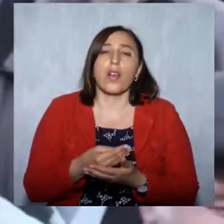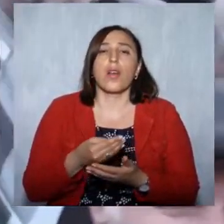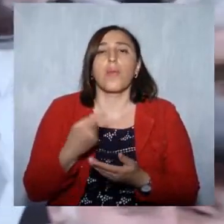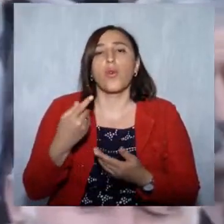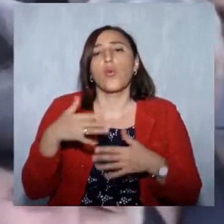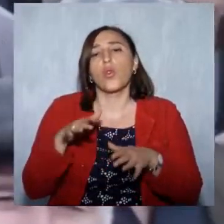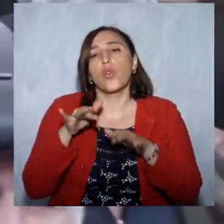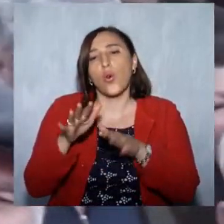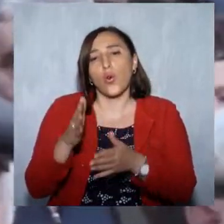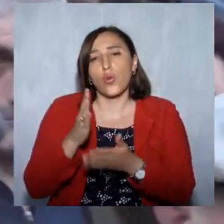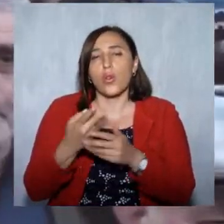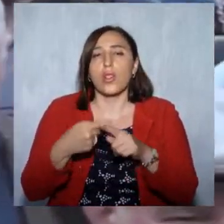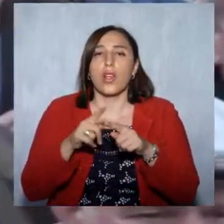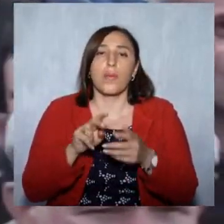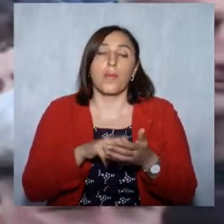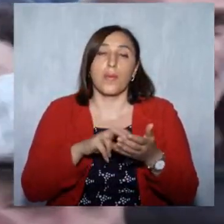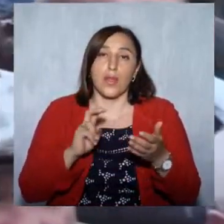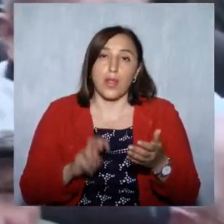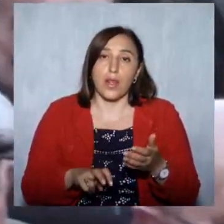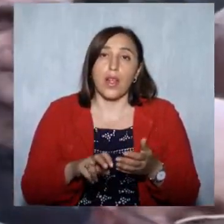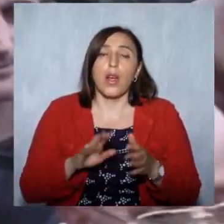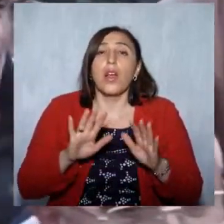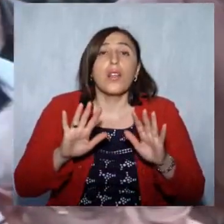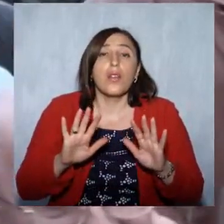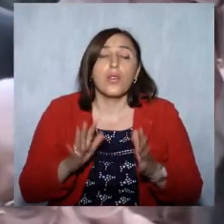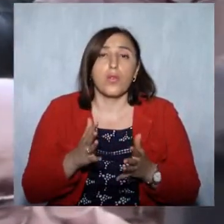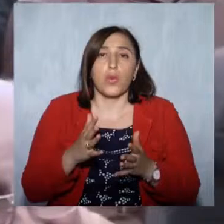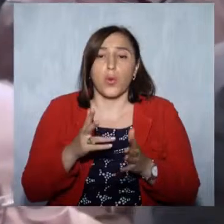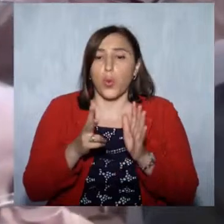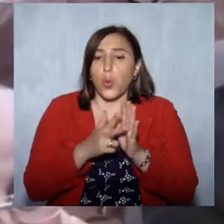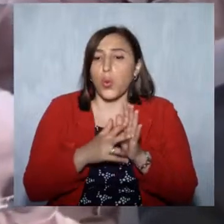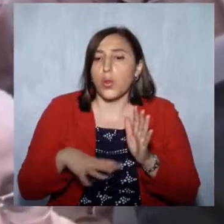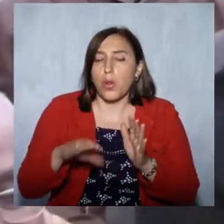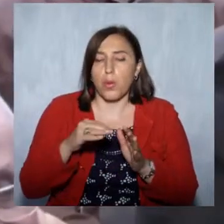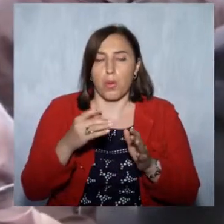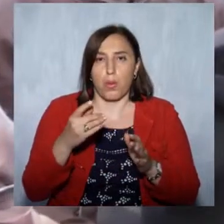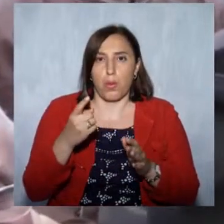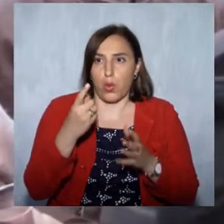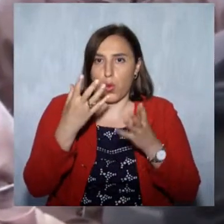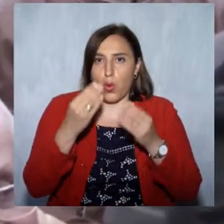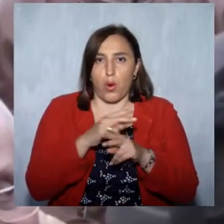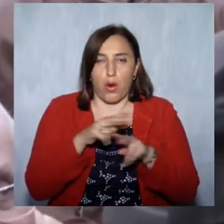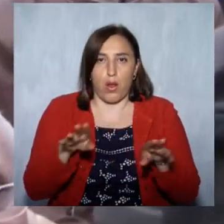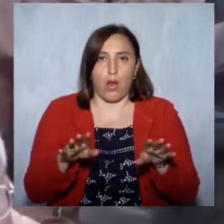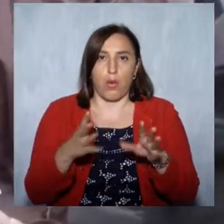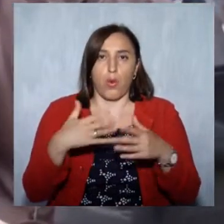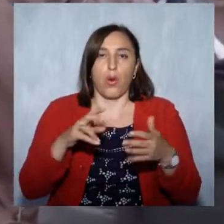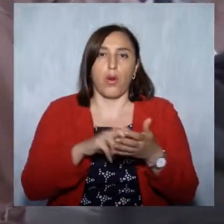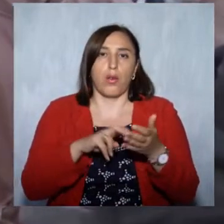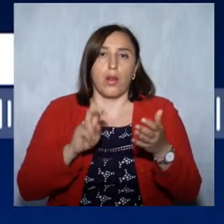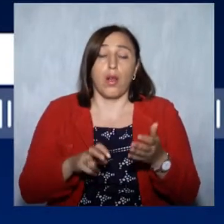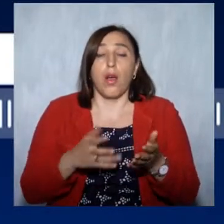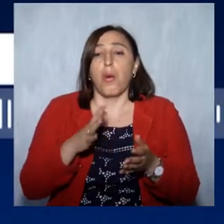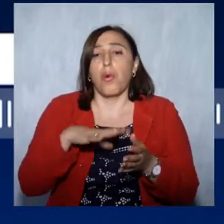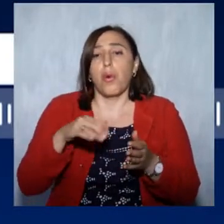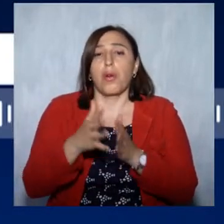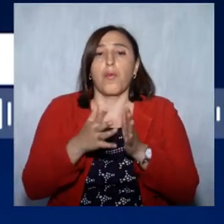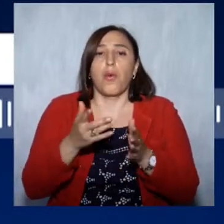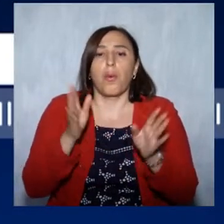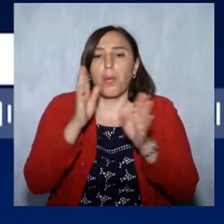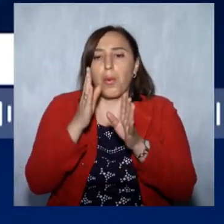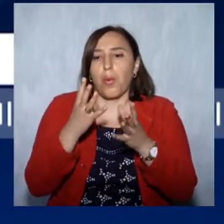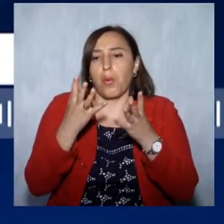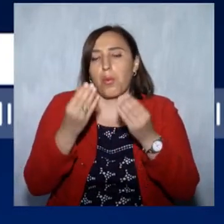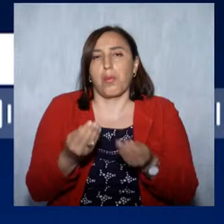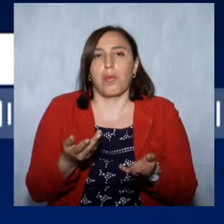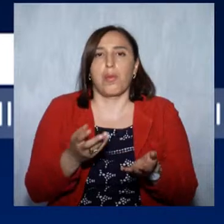գործնական պատճառներով է հեռանում։ Ինչպես է ստացվում, որ 8-ն էլ միաժամանակ որոշեցին, ասում են, պարզապես համընկել է։ Պատճառը եւ